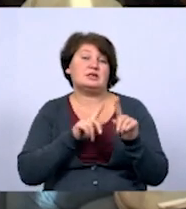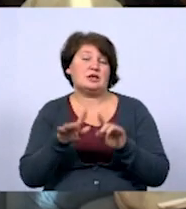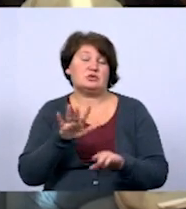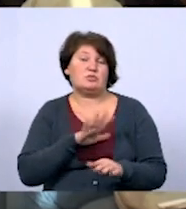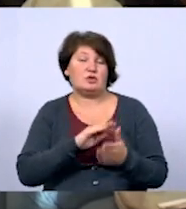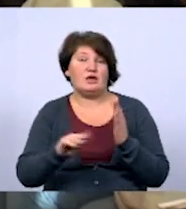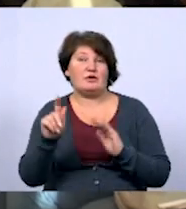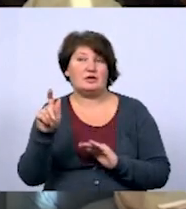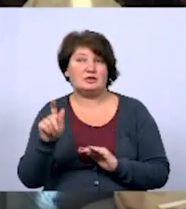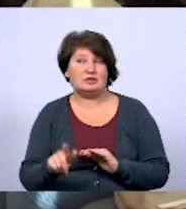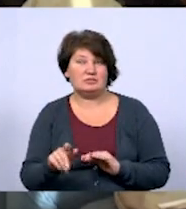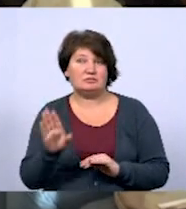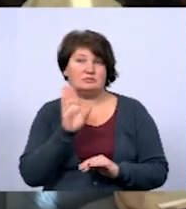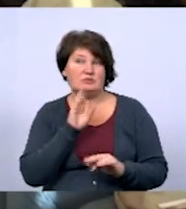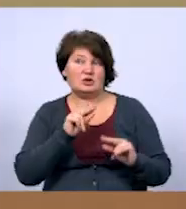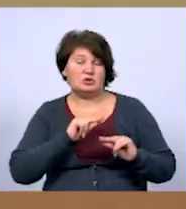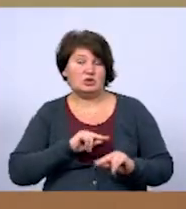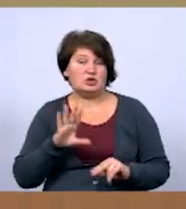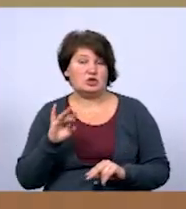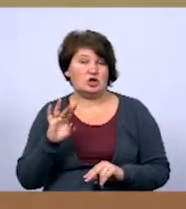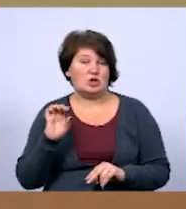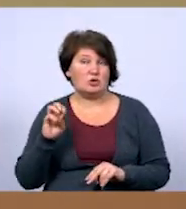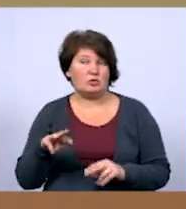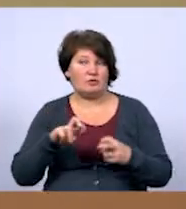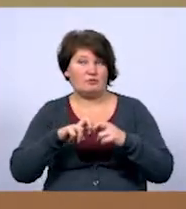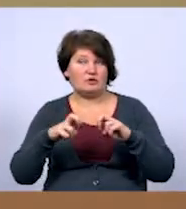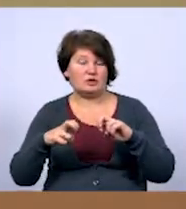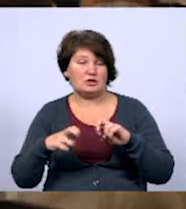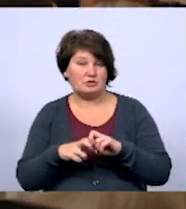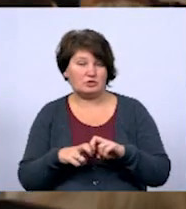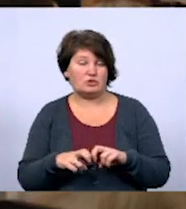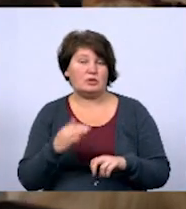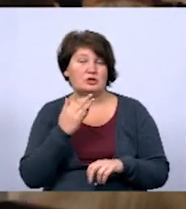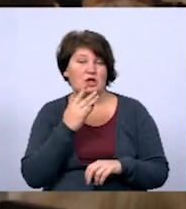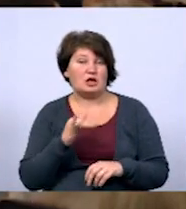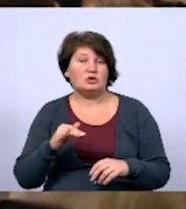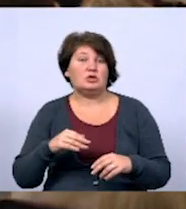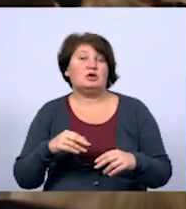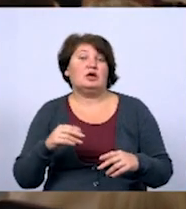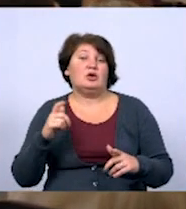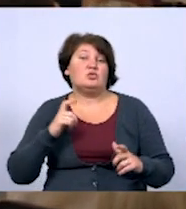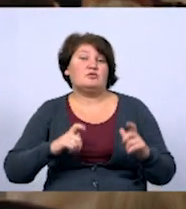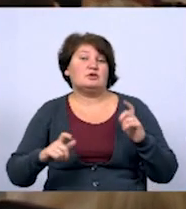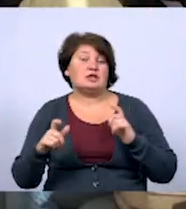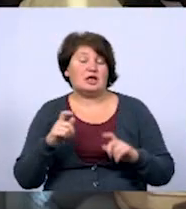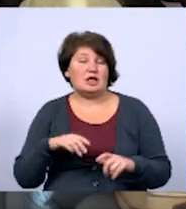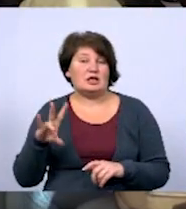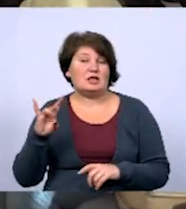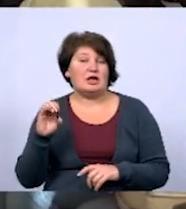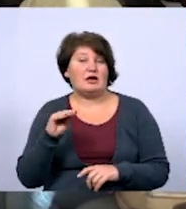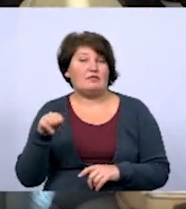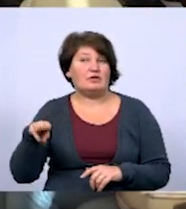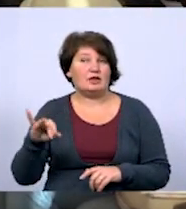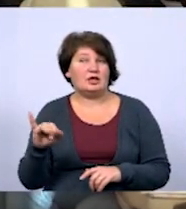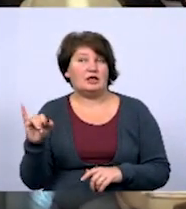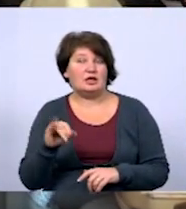Лопата працює інженером в Івано-Франківському національному технічному університеті нафти і газу. Записалась